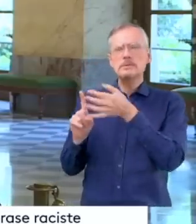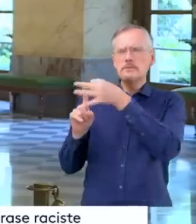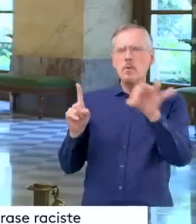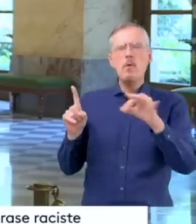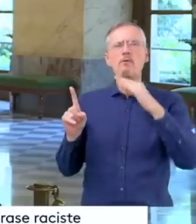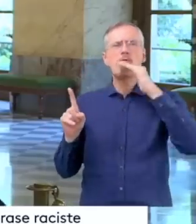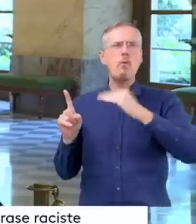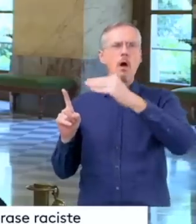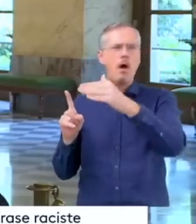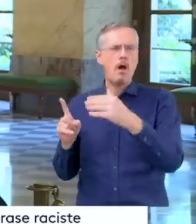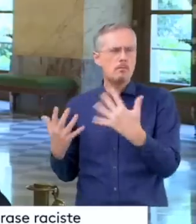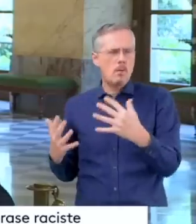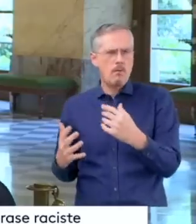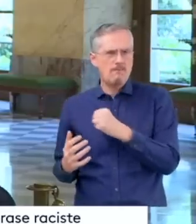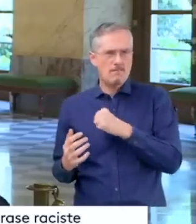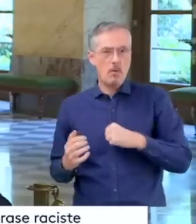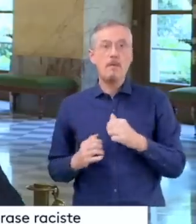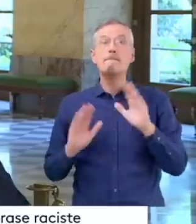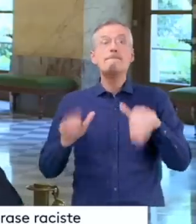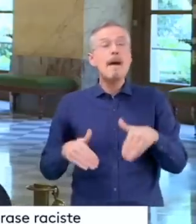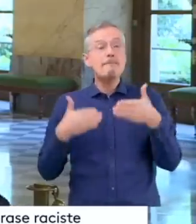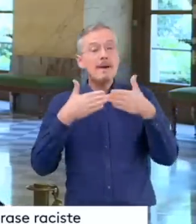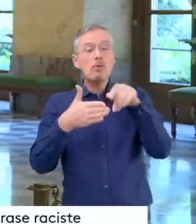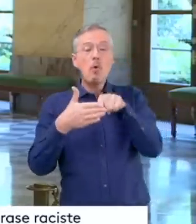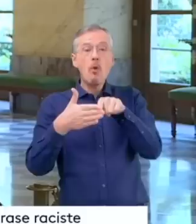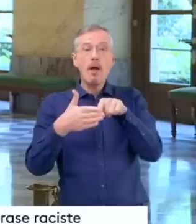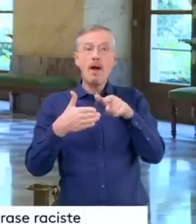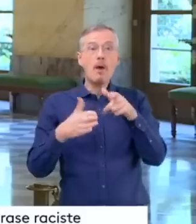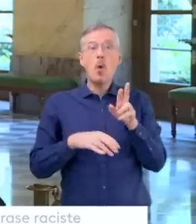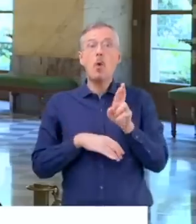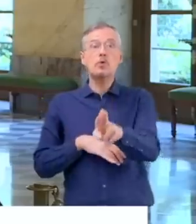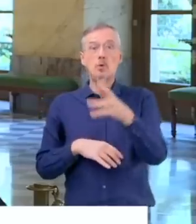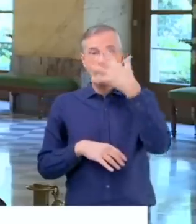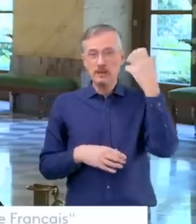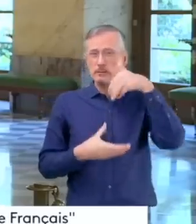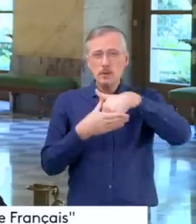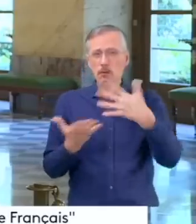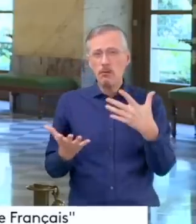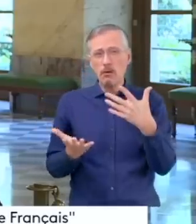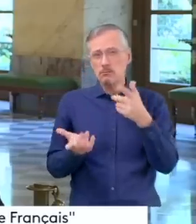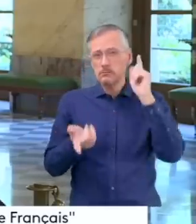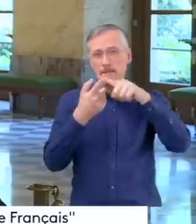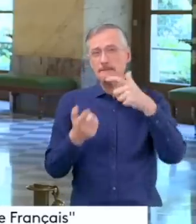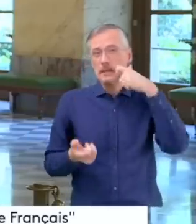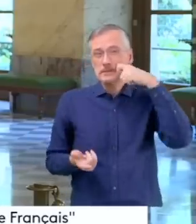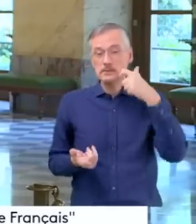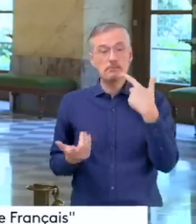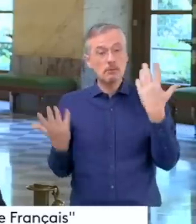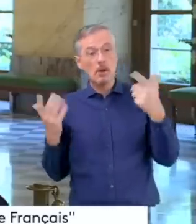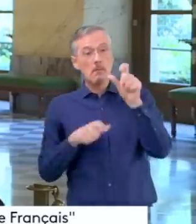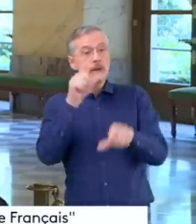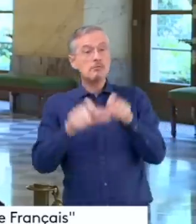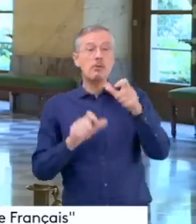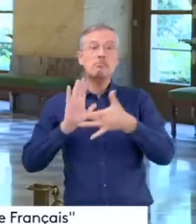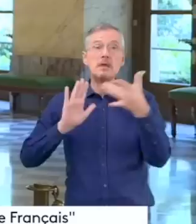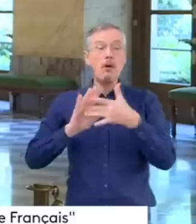sa question sur ça serait un bateau, c'est également des propos racistes. Évidemment, ce qu'il veut dire par là, c'est que on peut laisser mourir à la mer des